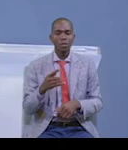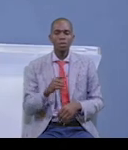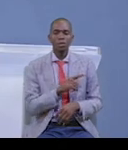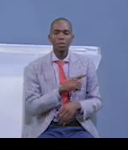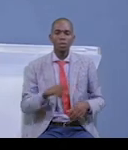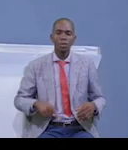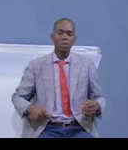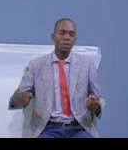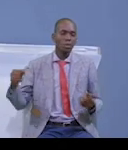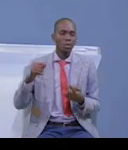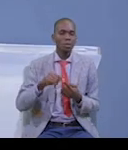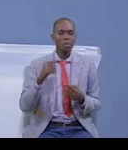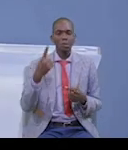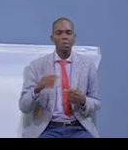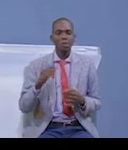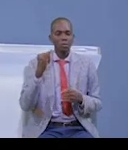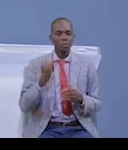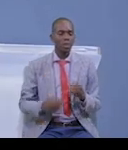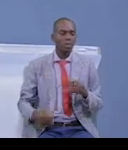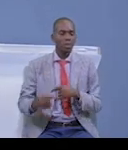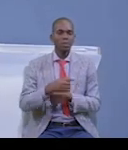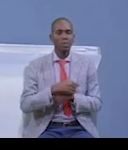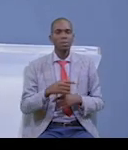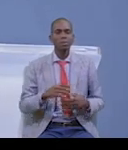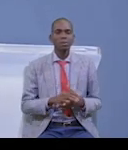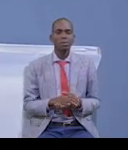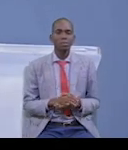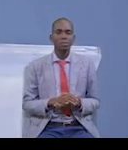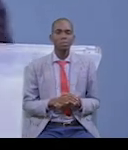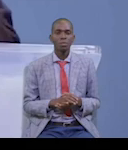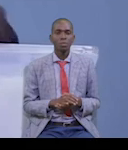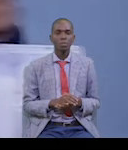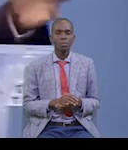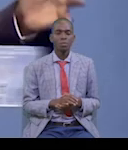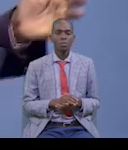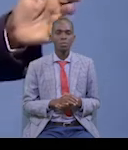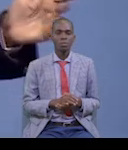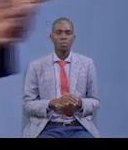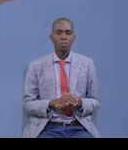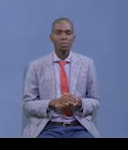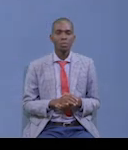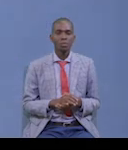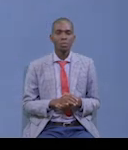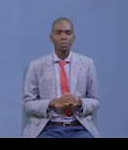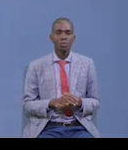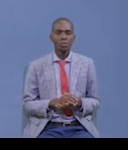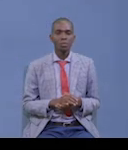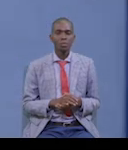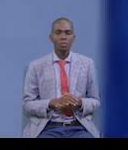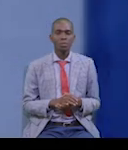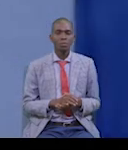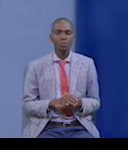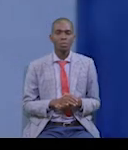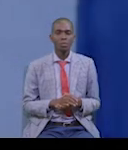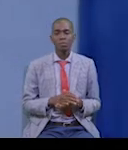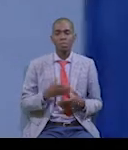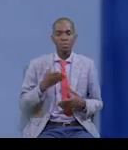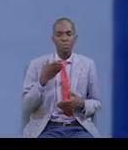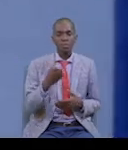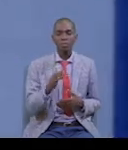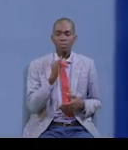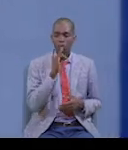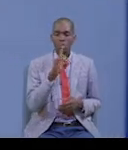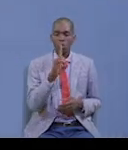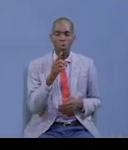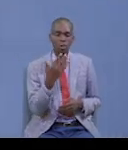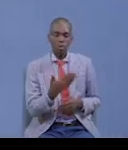till the final day. అంత్య దినము వరకు ఉద్దేశపూర్వకముగా ప్రభువును వెంబడించుట. It's one thing to commence.